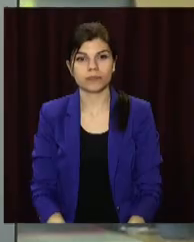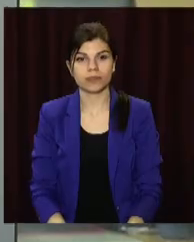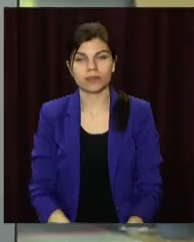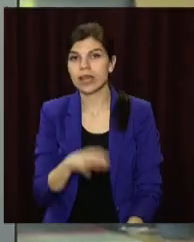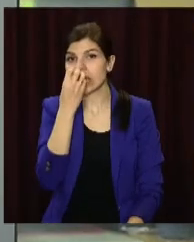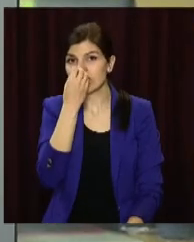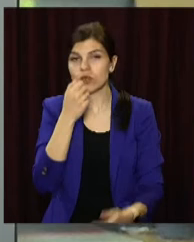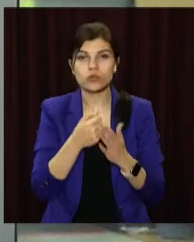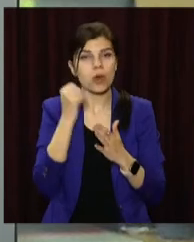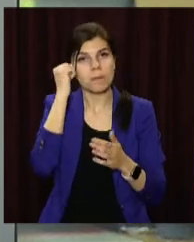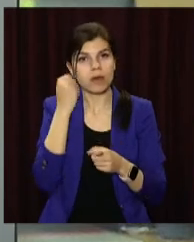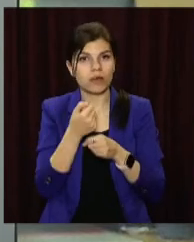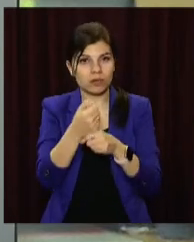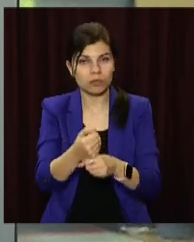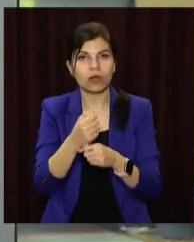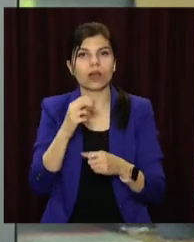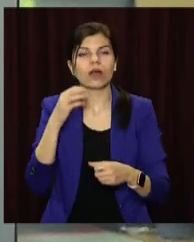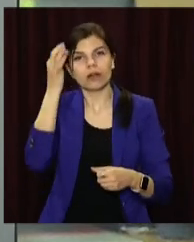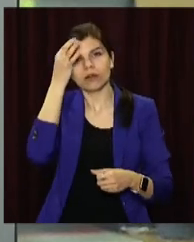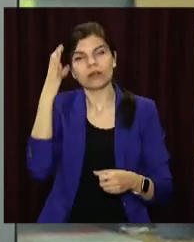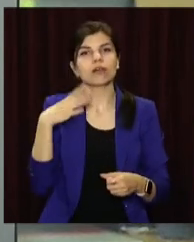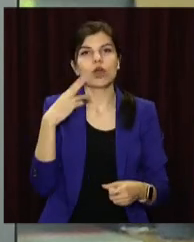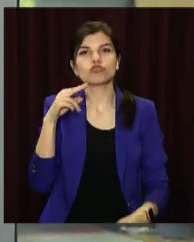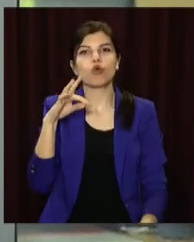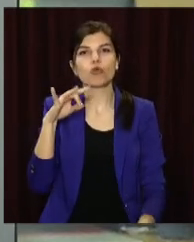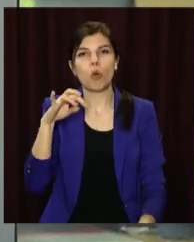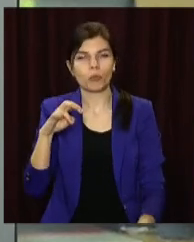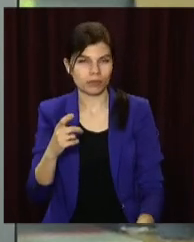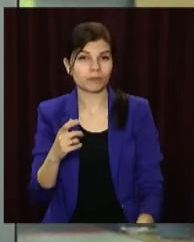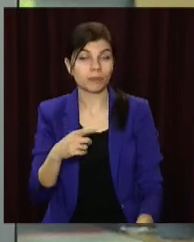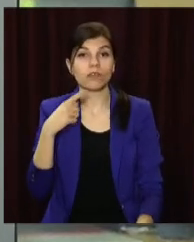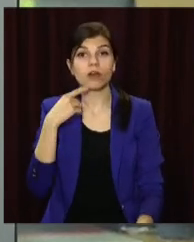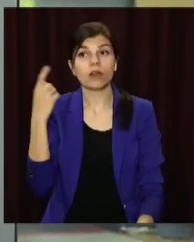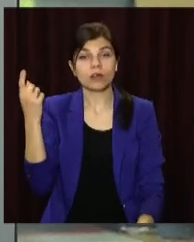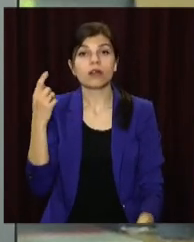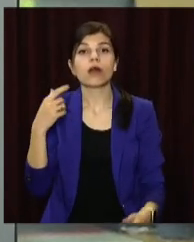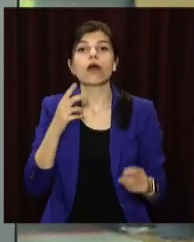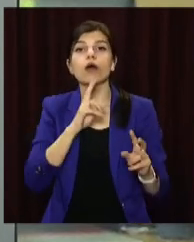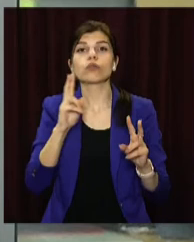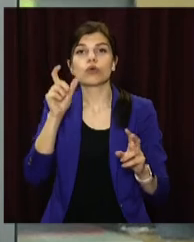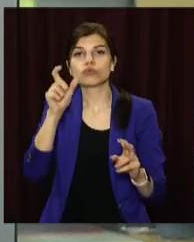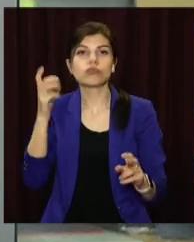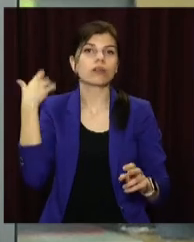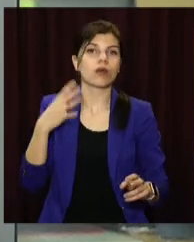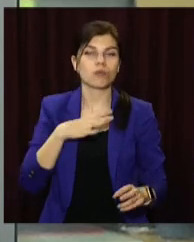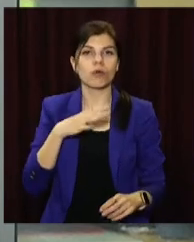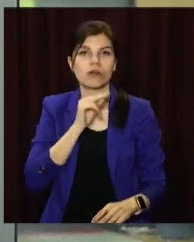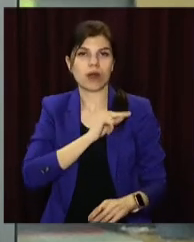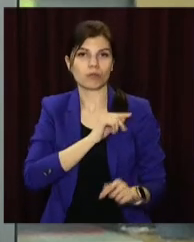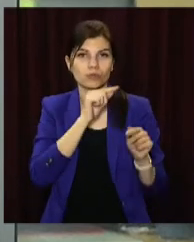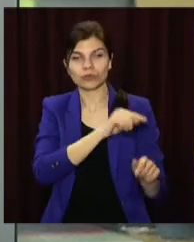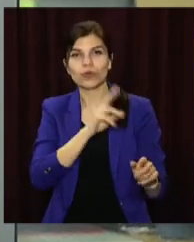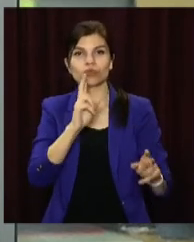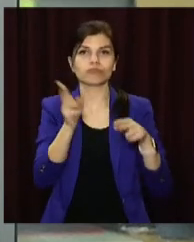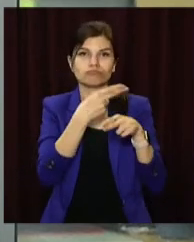Квіти до пам'ятника чорнобильцям, нагороди та грошова допомога. У Кам'янському вшанували ліквідаторів аварії на Чорнобильській атомній